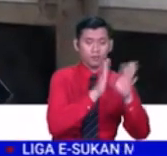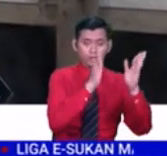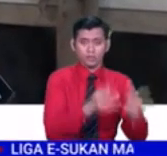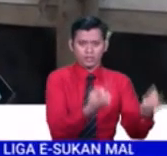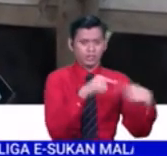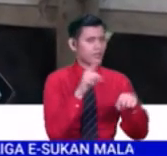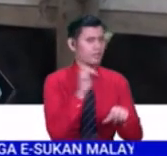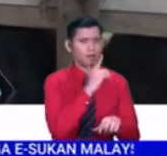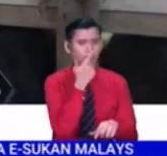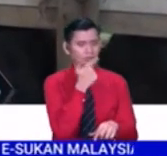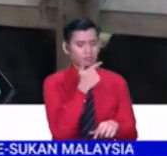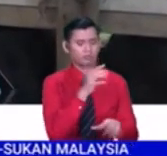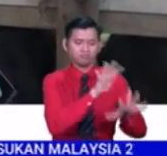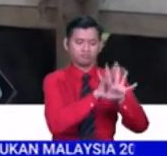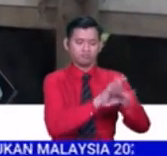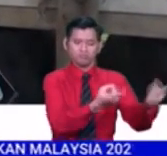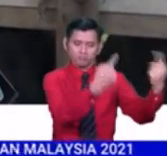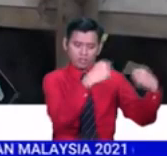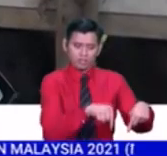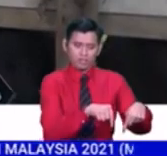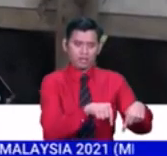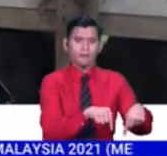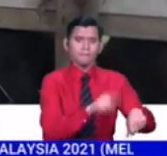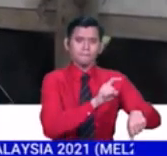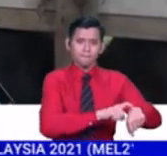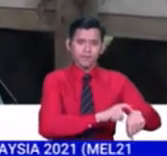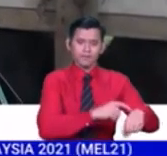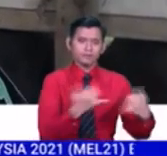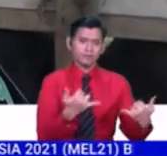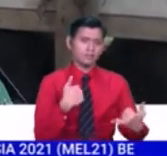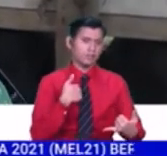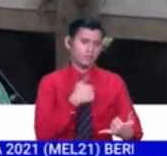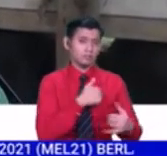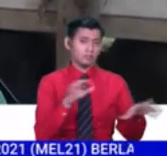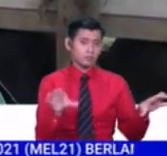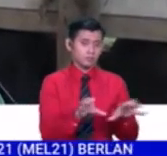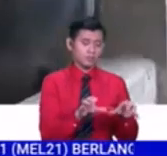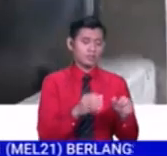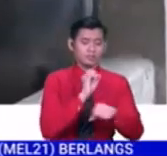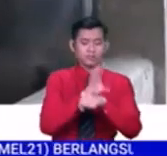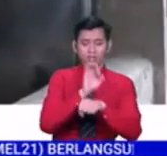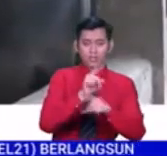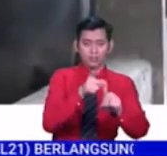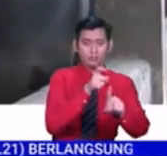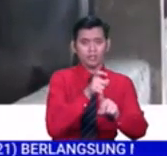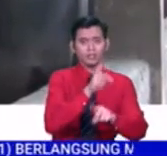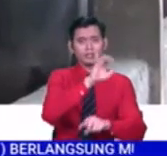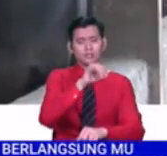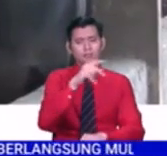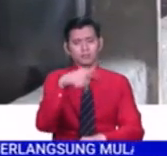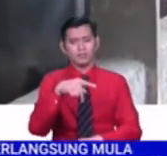musim COVID ni, kita ikut SOP tu dan yang dinasihat oleh JPB.